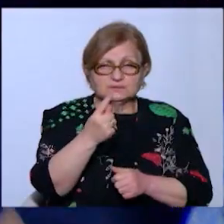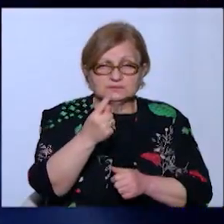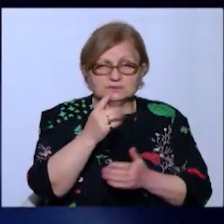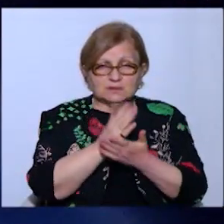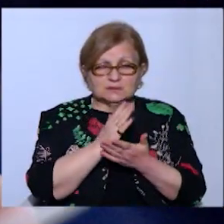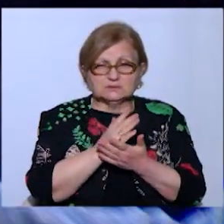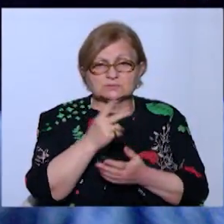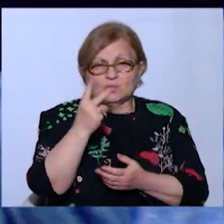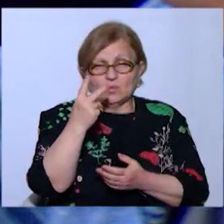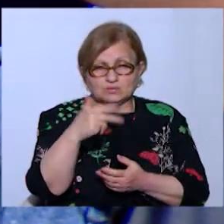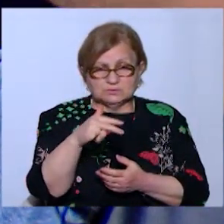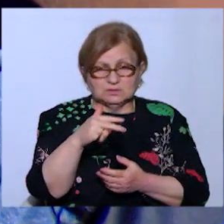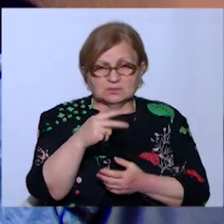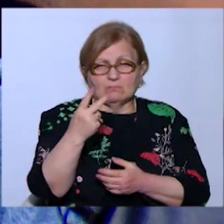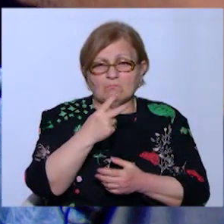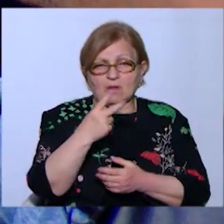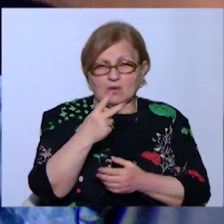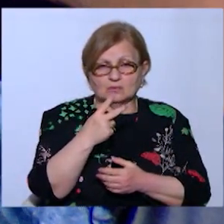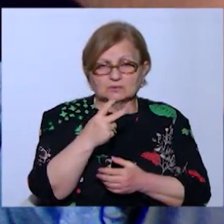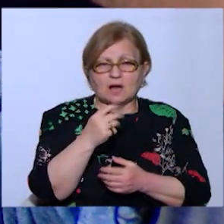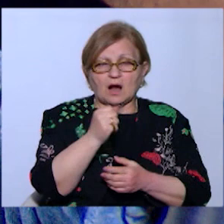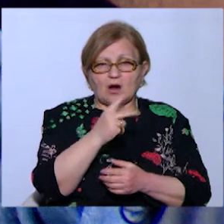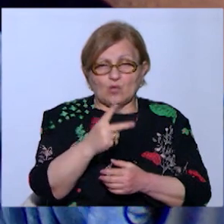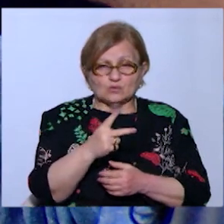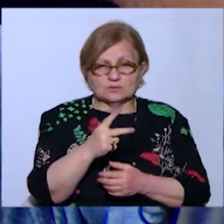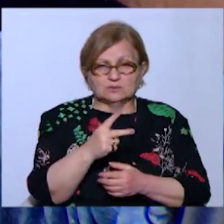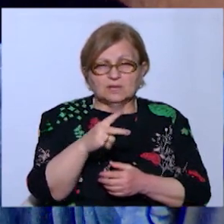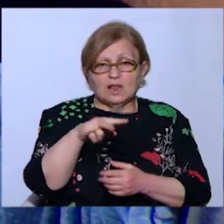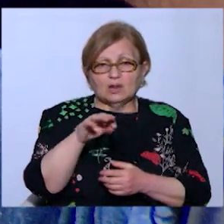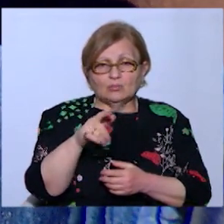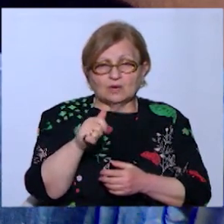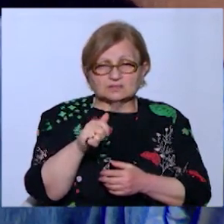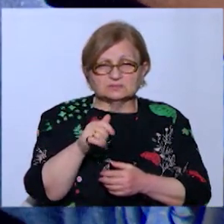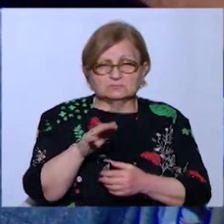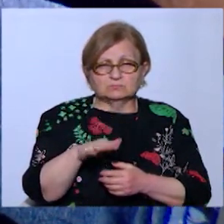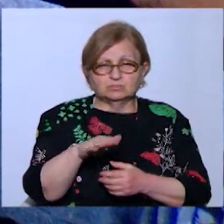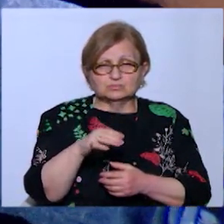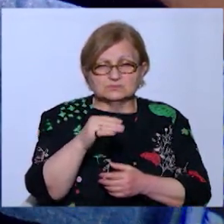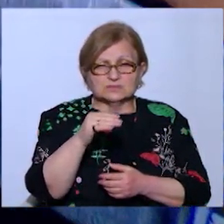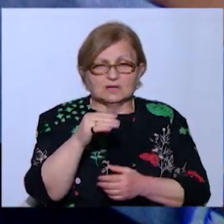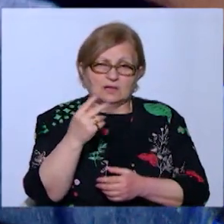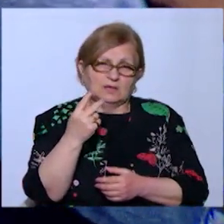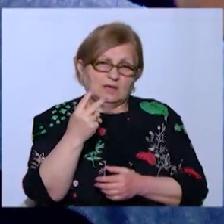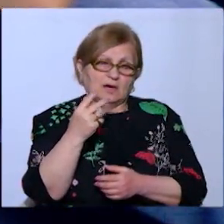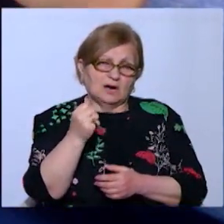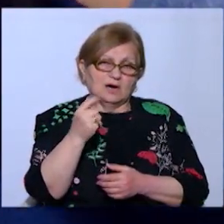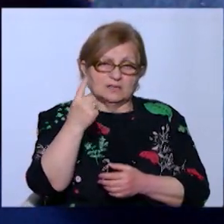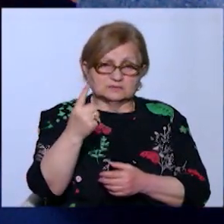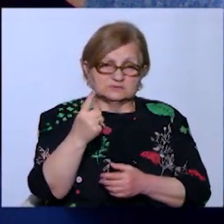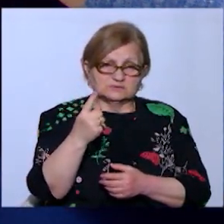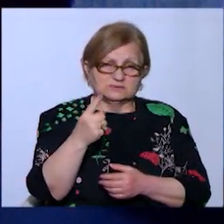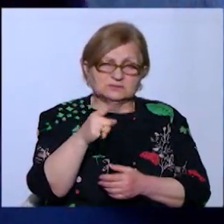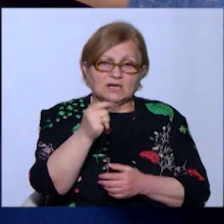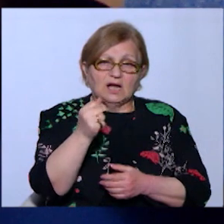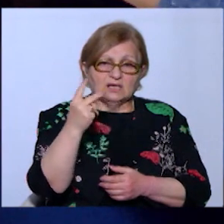30, ხოლო მეორე წევრი ეს არის ლოგარითმი 2-ის ფუძით A1-დან, A1